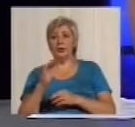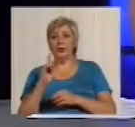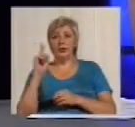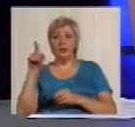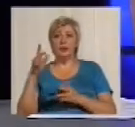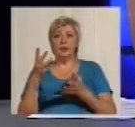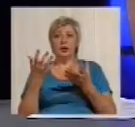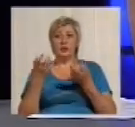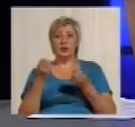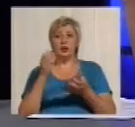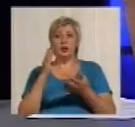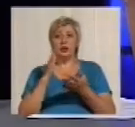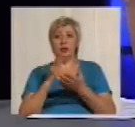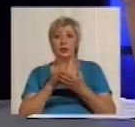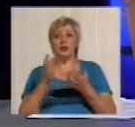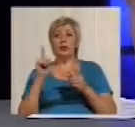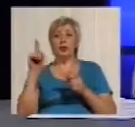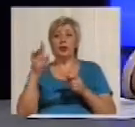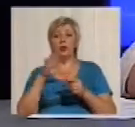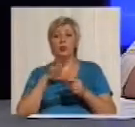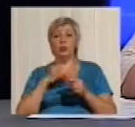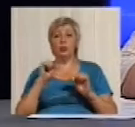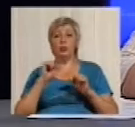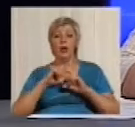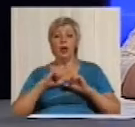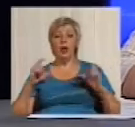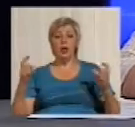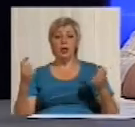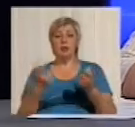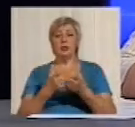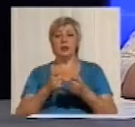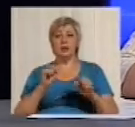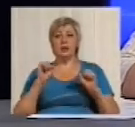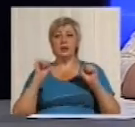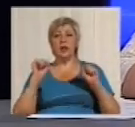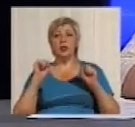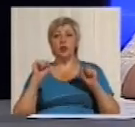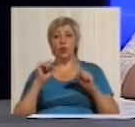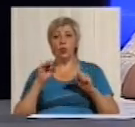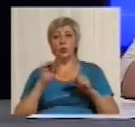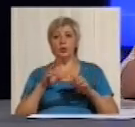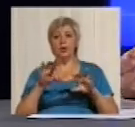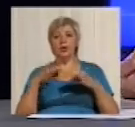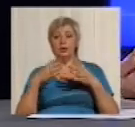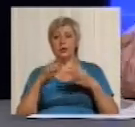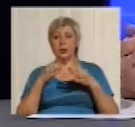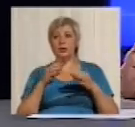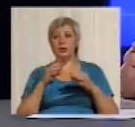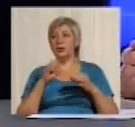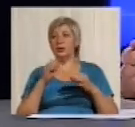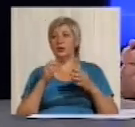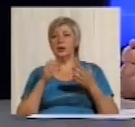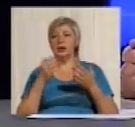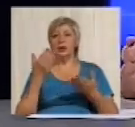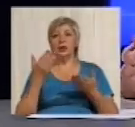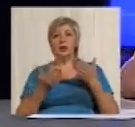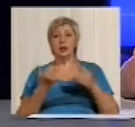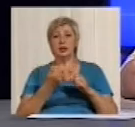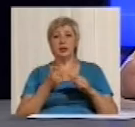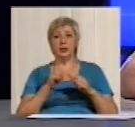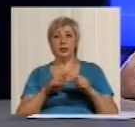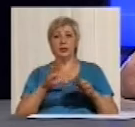є зона, де колись був стадіон. Да. От Надюша хорошо знає. Тобто, Надія, розкажіть, от на вашу думку, якби це була територія школи,